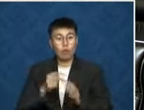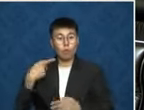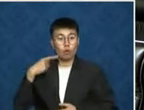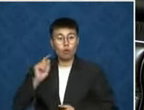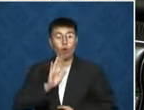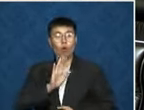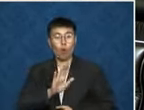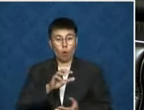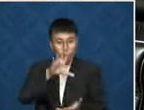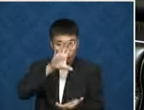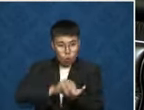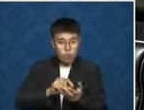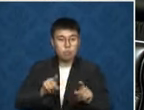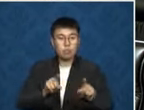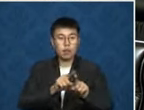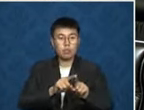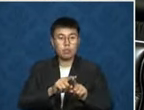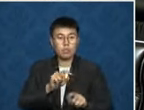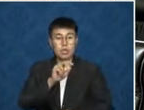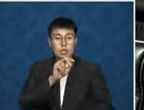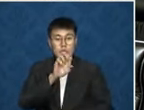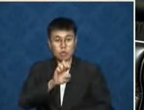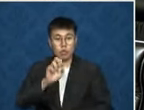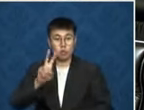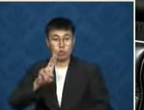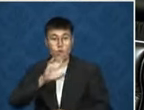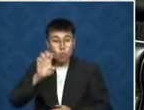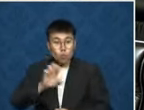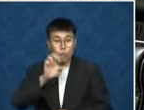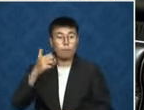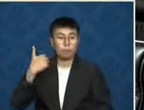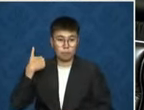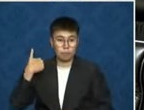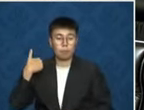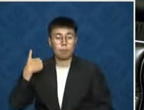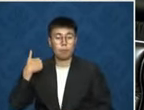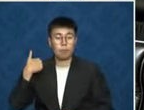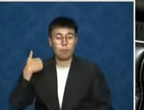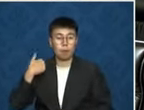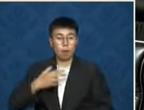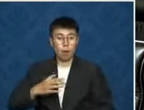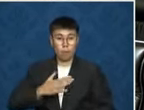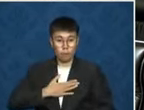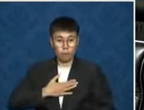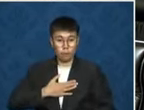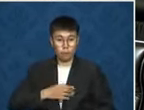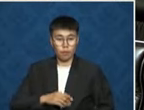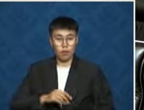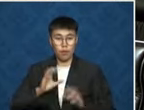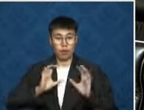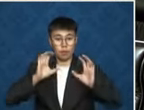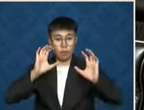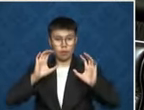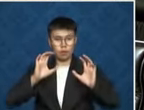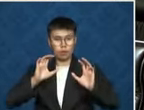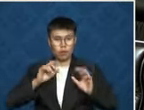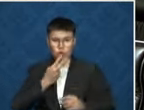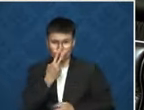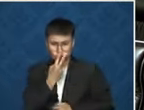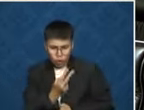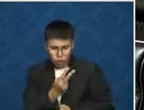น์ข้อมูลแบบที่สหภาพยุโรปมีนะครับแน่นอนที่สุดนะครับผมกำลังจะบอกว่าไม่ได้กำลังจะบอกว่าภาครัฐจะต้องสามารถสอดส่